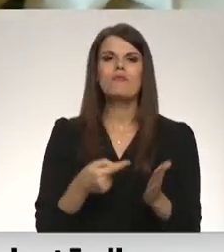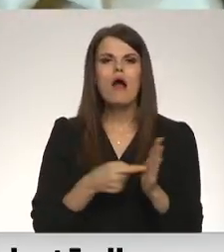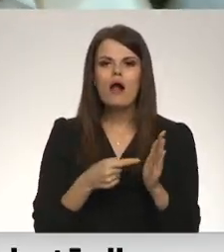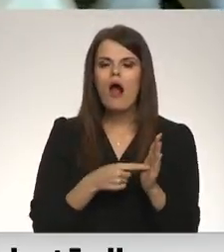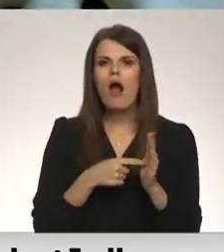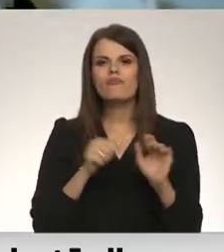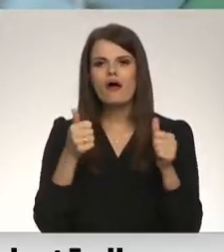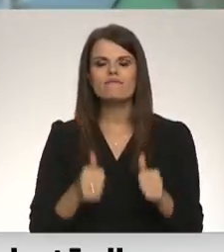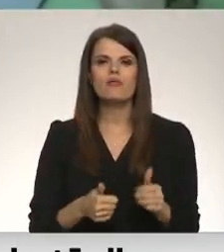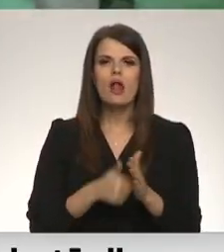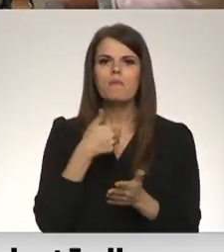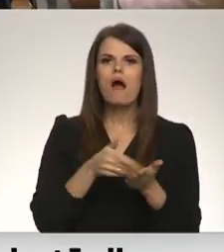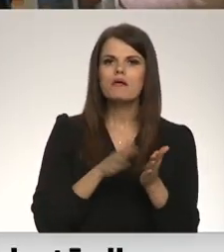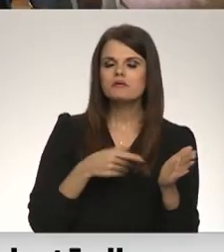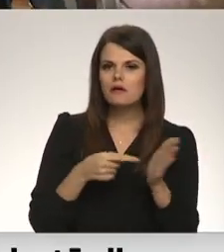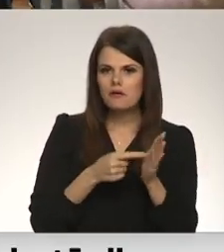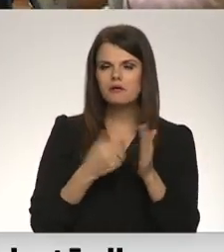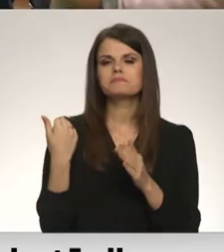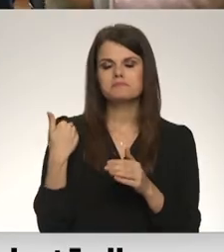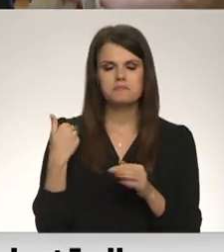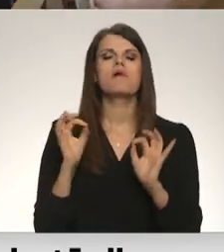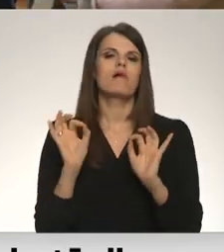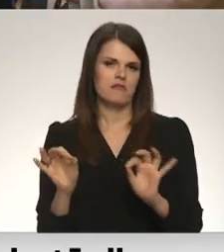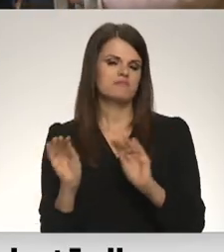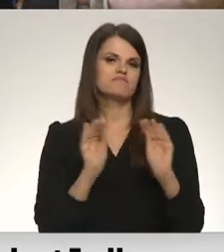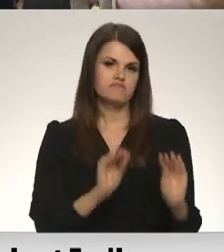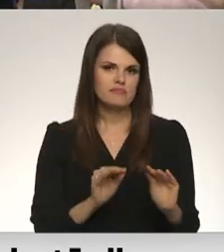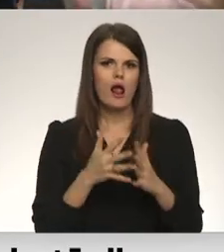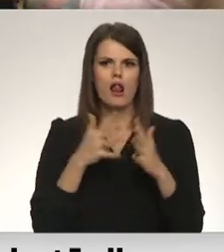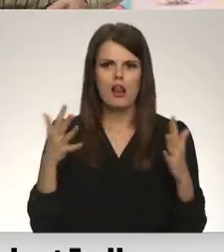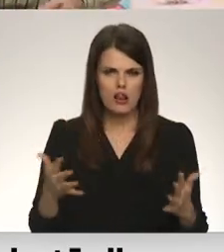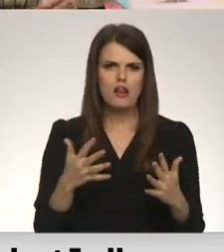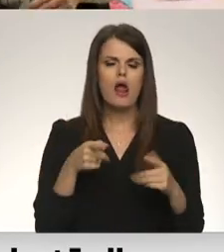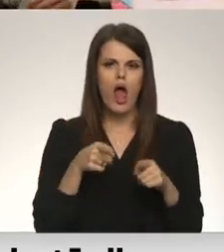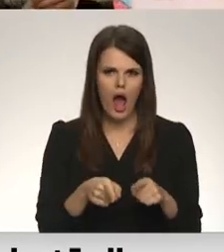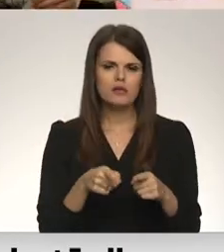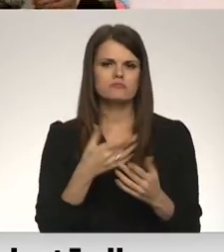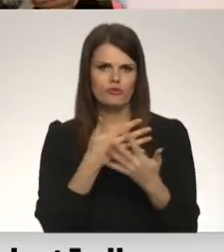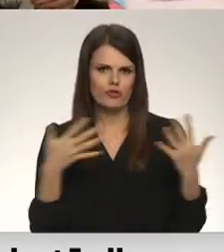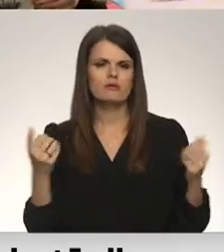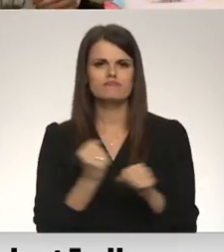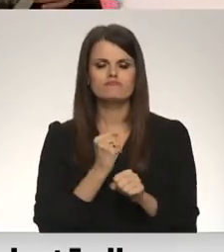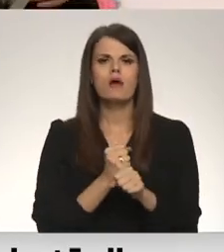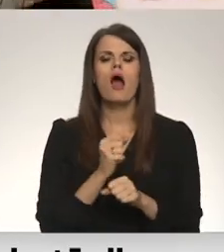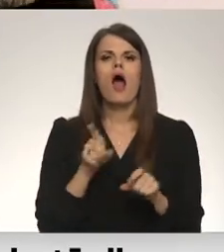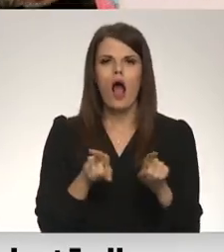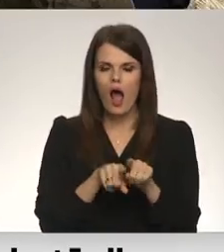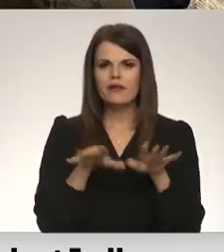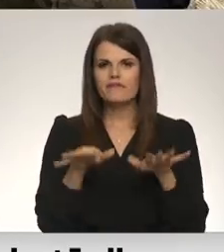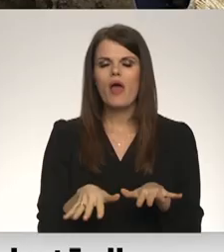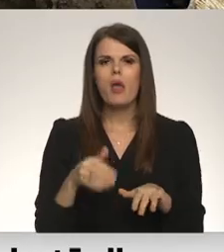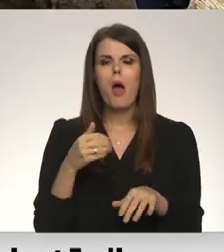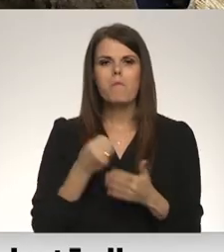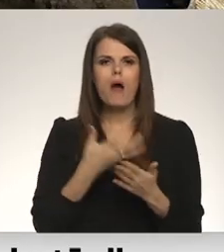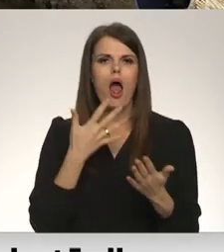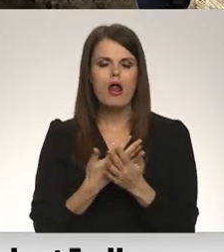kādā veidā krāsojums būtu. Liels maskēšanās tīkls top arī balvu daudzfunkcionālajā sociālo pakalpojumu centrā, kur pie